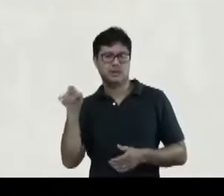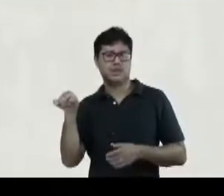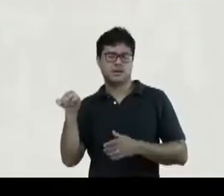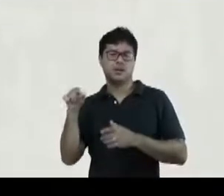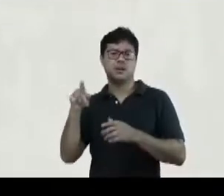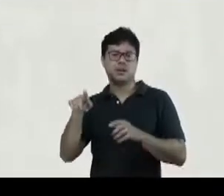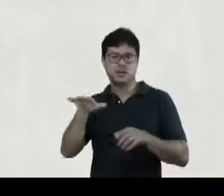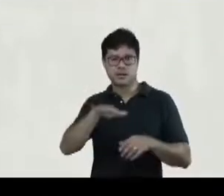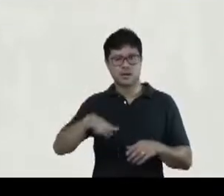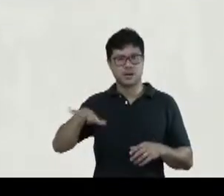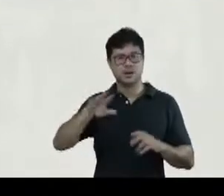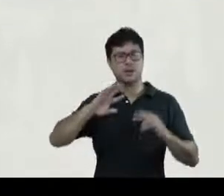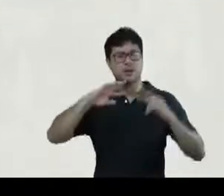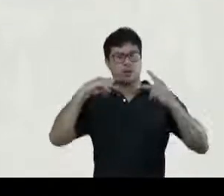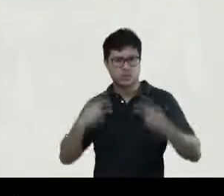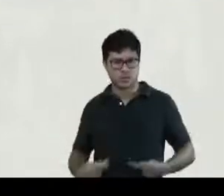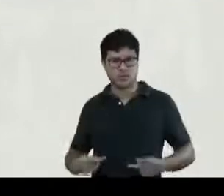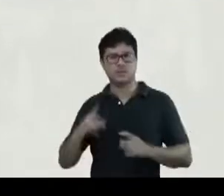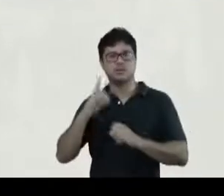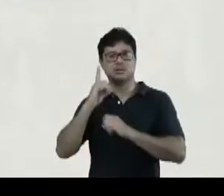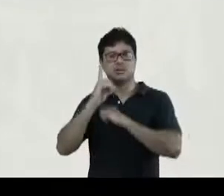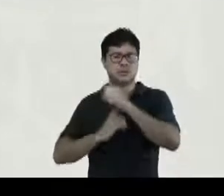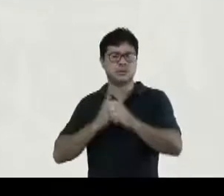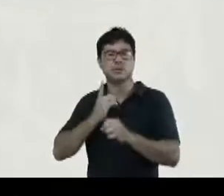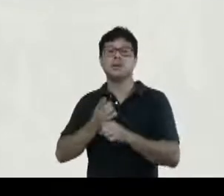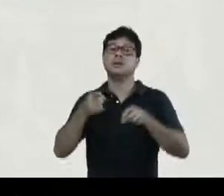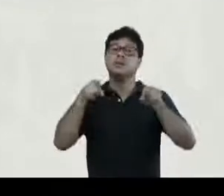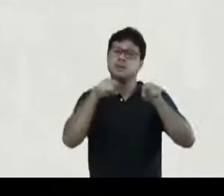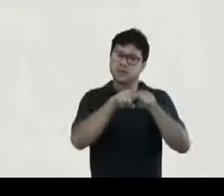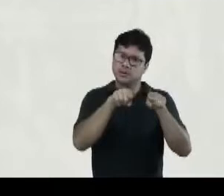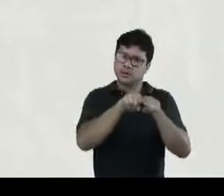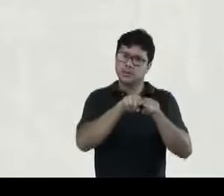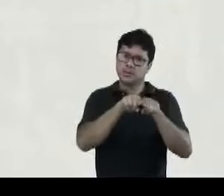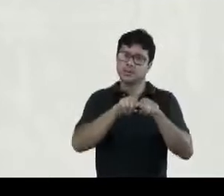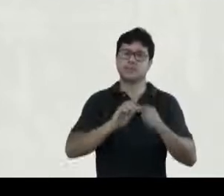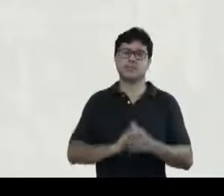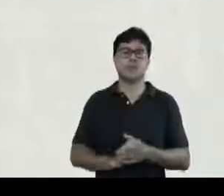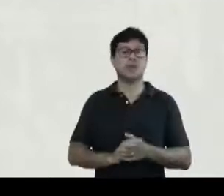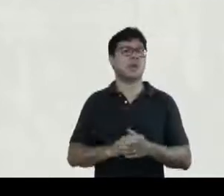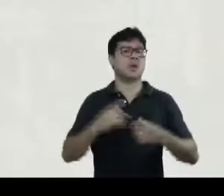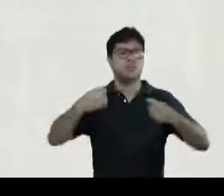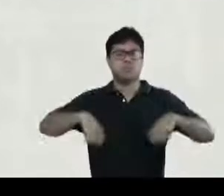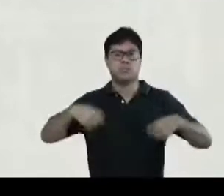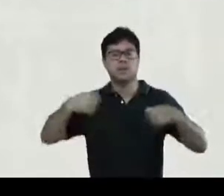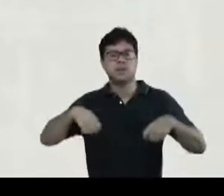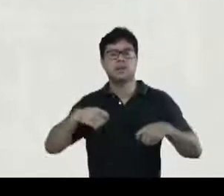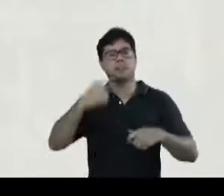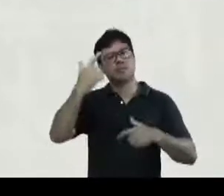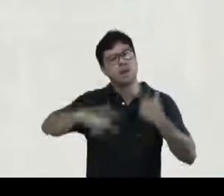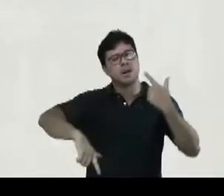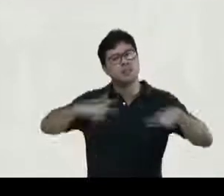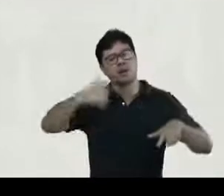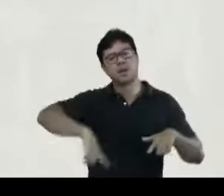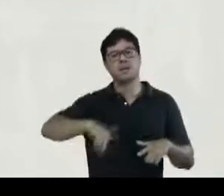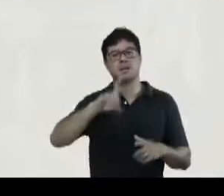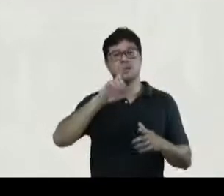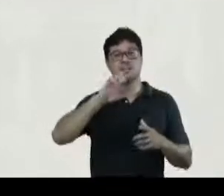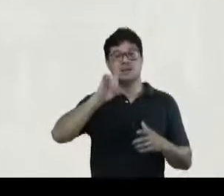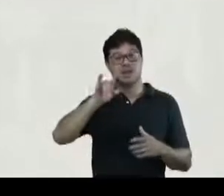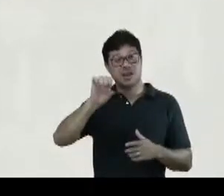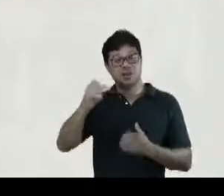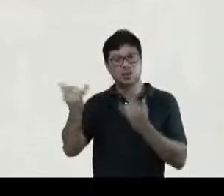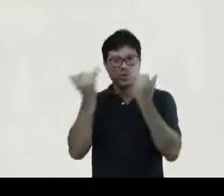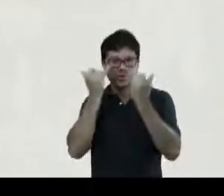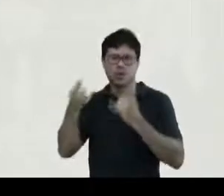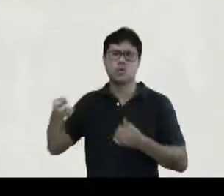aber auch immer mehr und immer neue Daten benötigt und deswegen sehen Sie hier dieses Logo